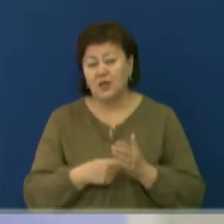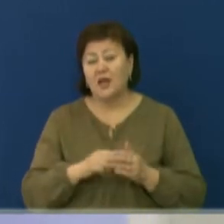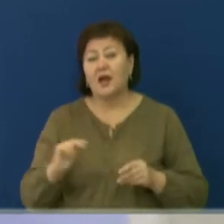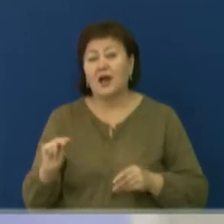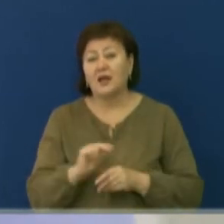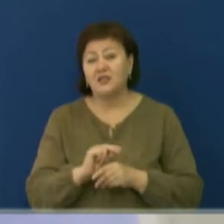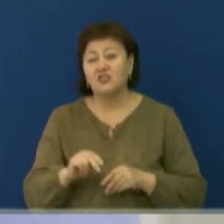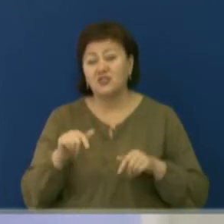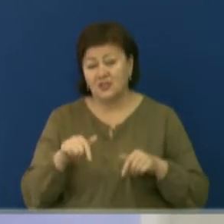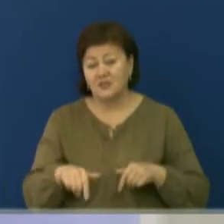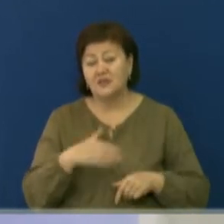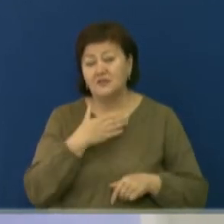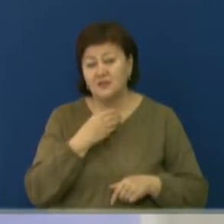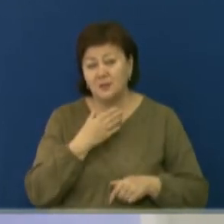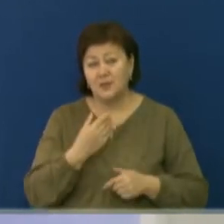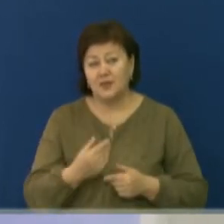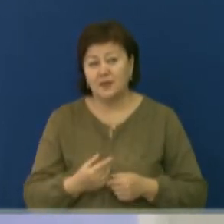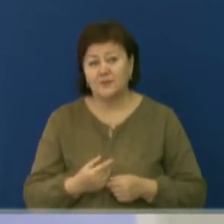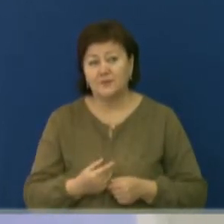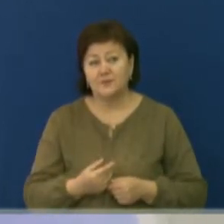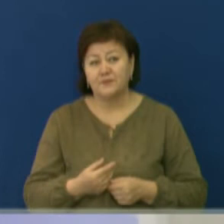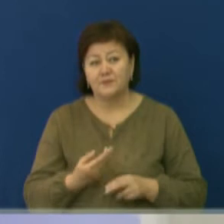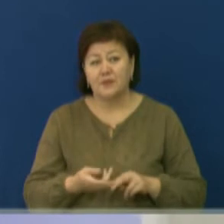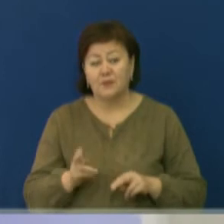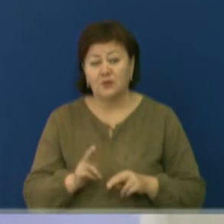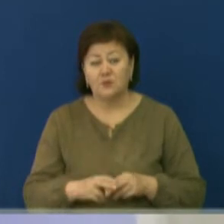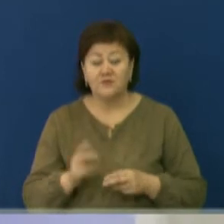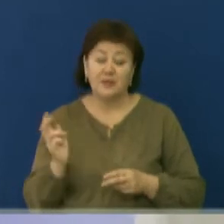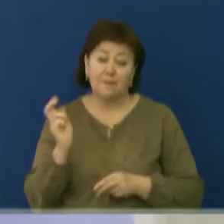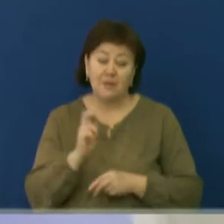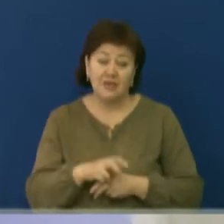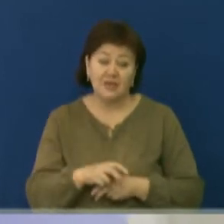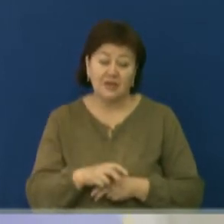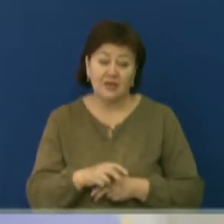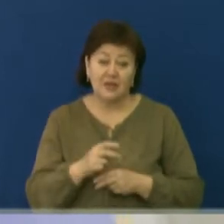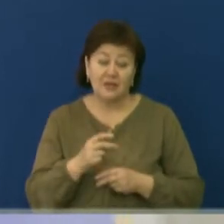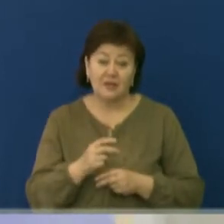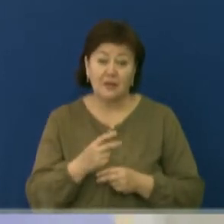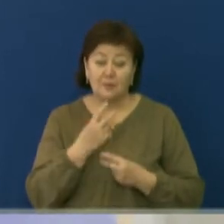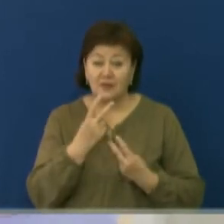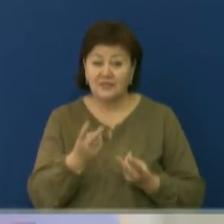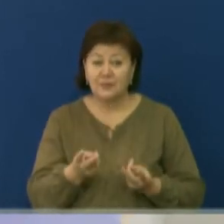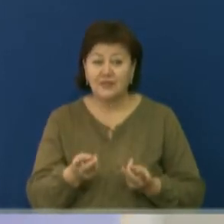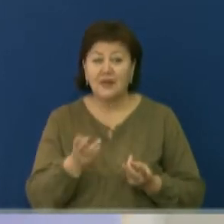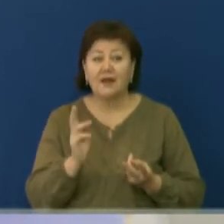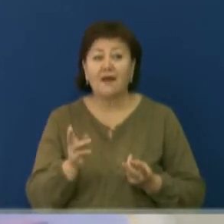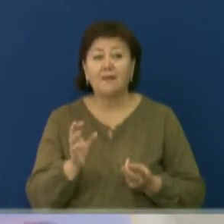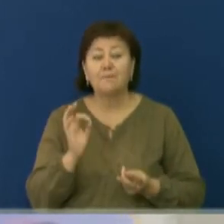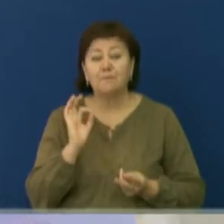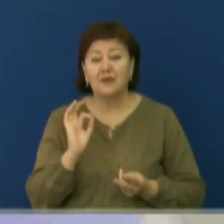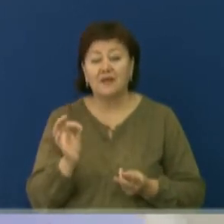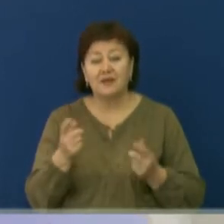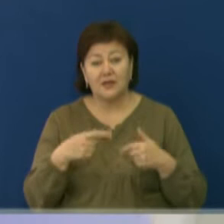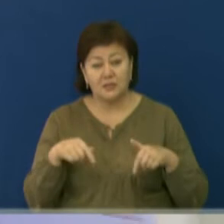здесь на месте. Поэтому мы все приехали сюда для того, чтобы посмотреть, как правильно